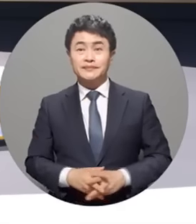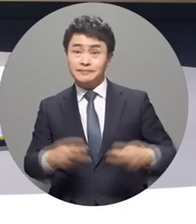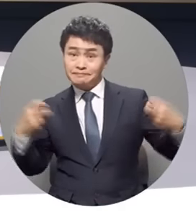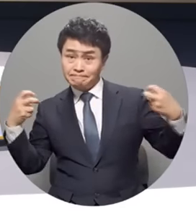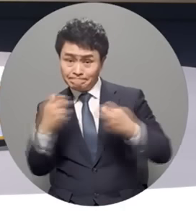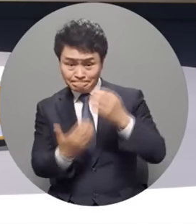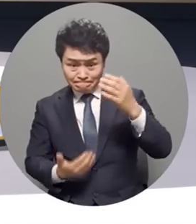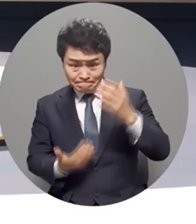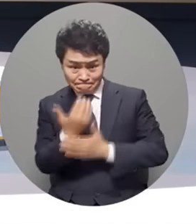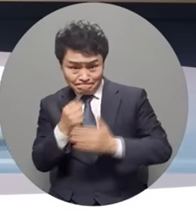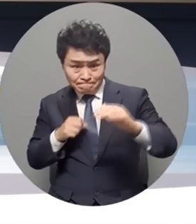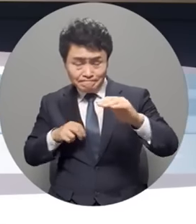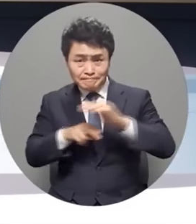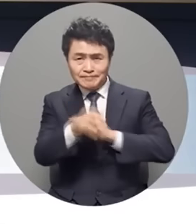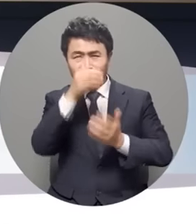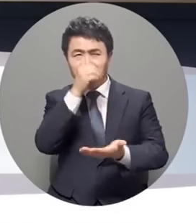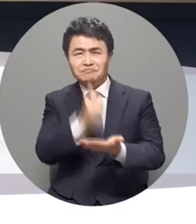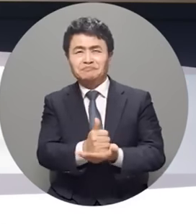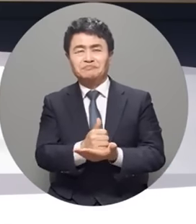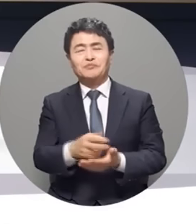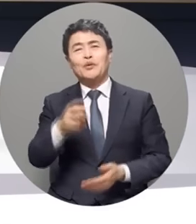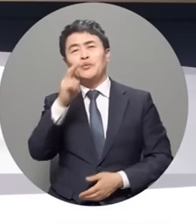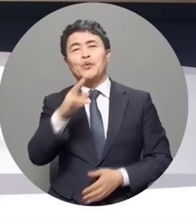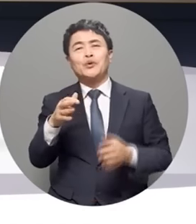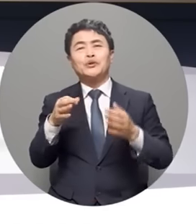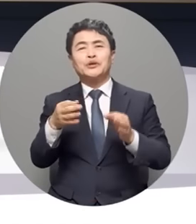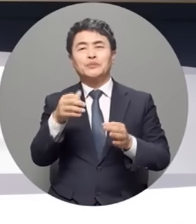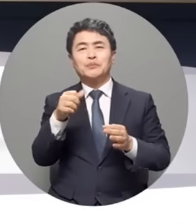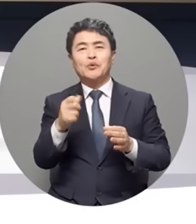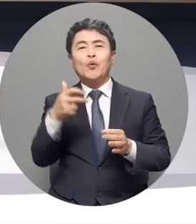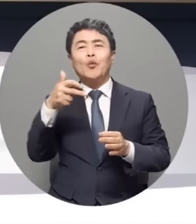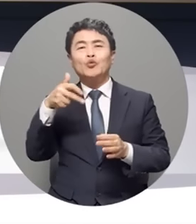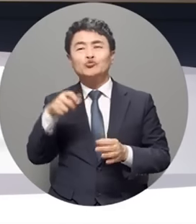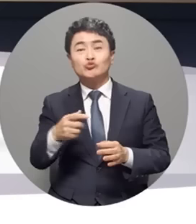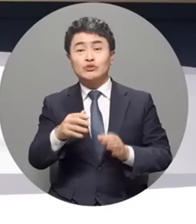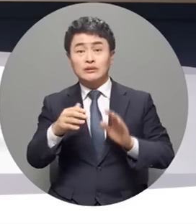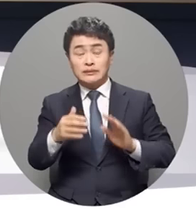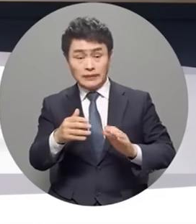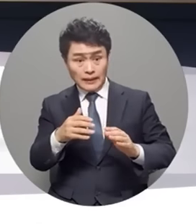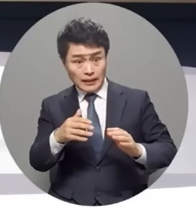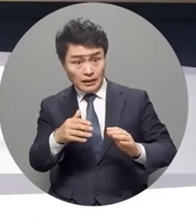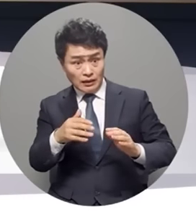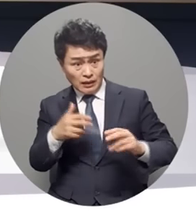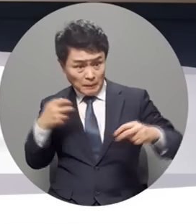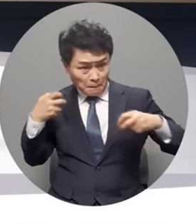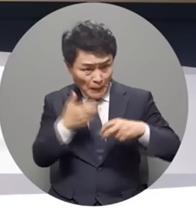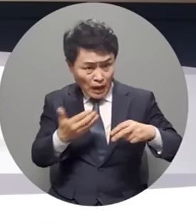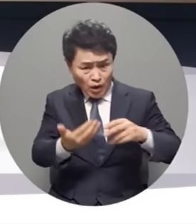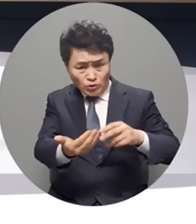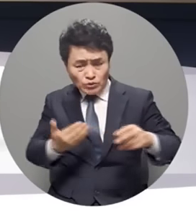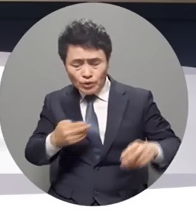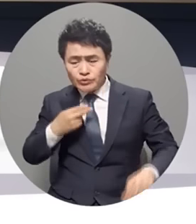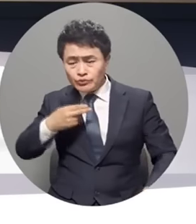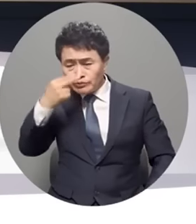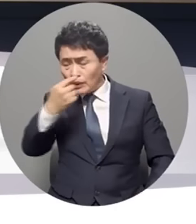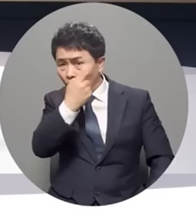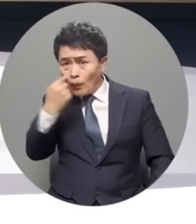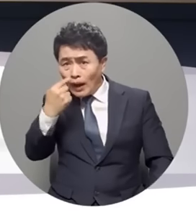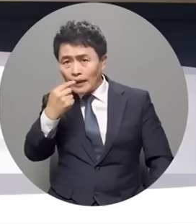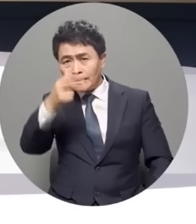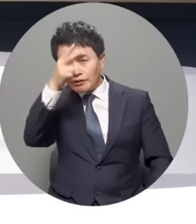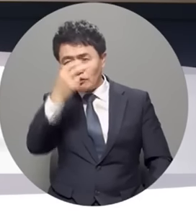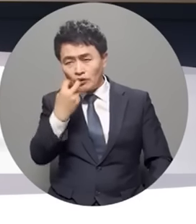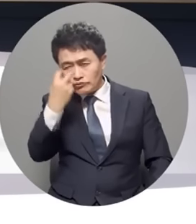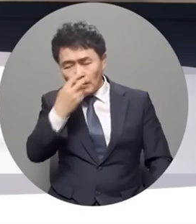교통사고를 내고 달라한 혐의를 받는 가수 김호중 씨에 대해 사고전 음주 여부를 확인하기 위한 경찰 수사가 속도를